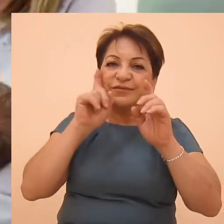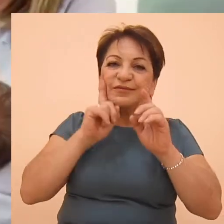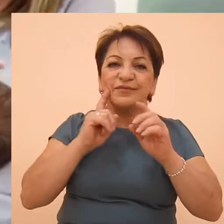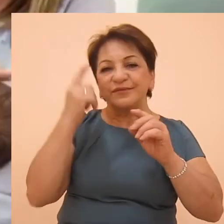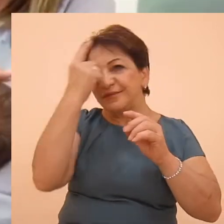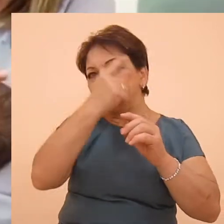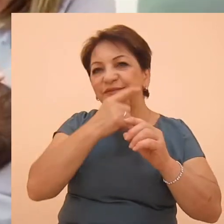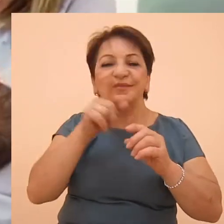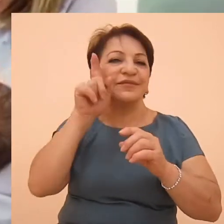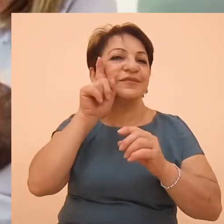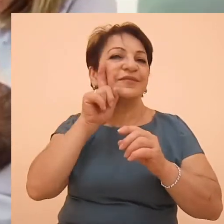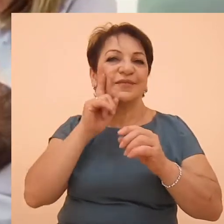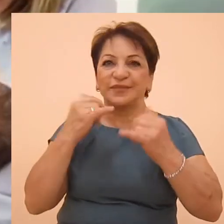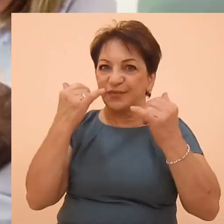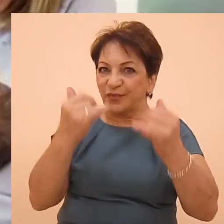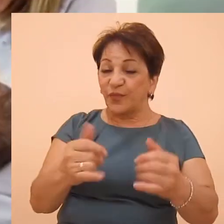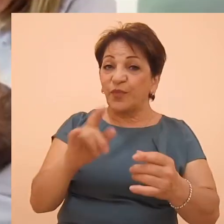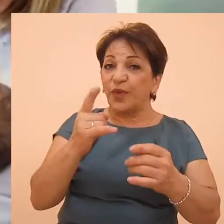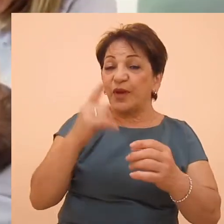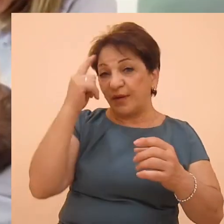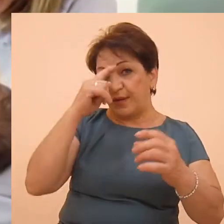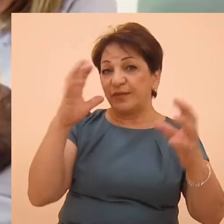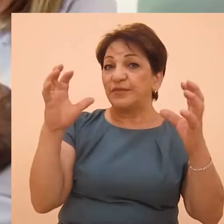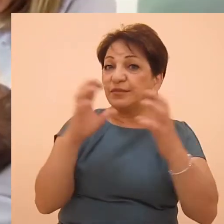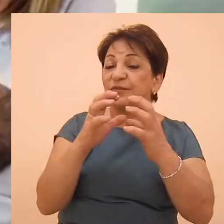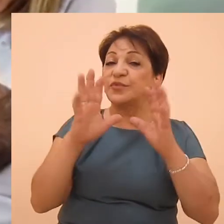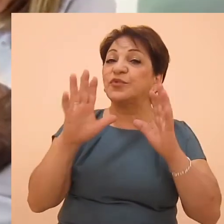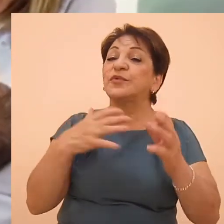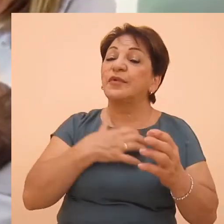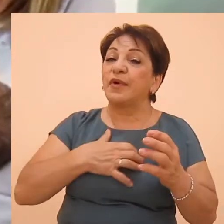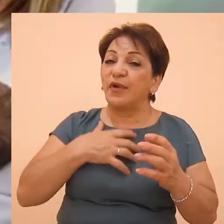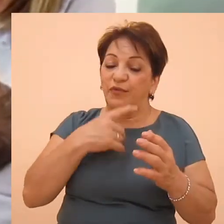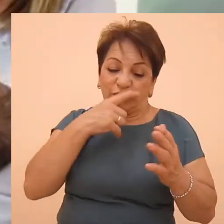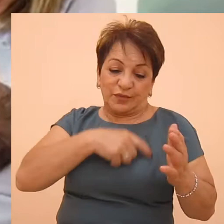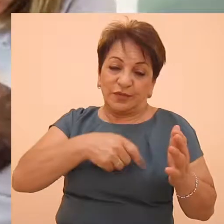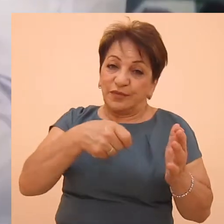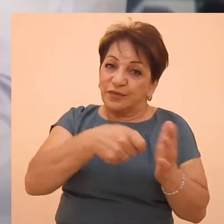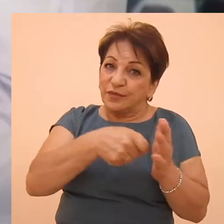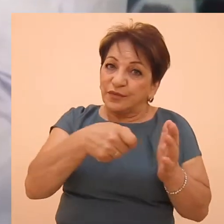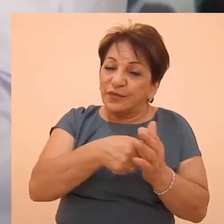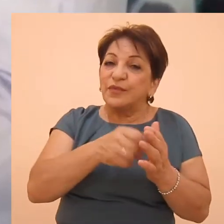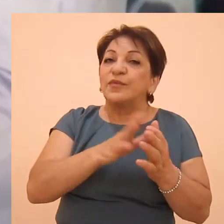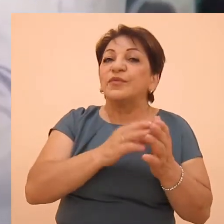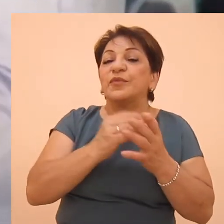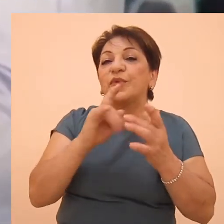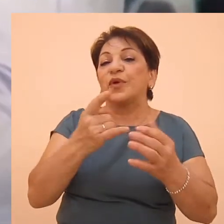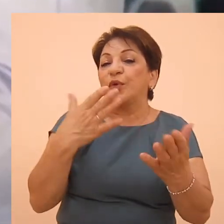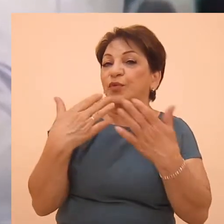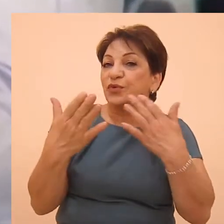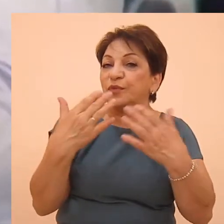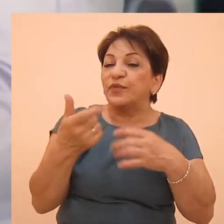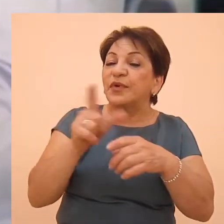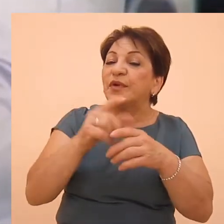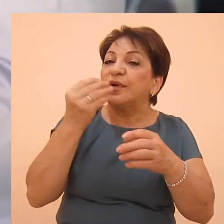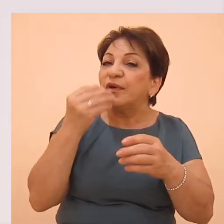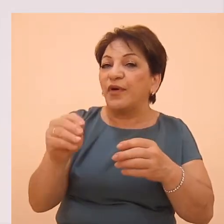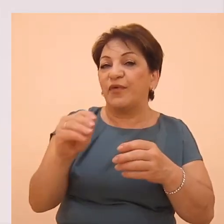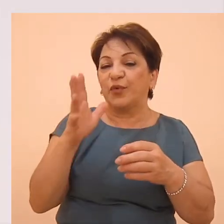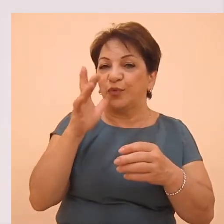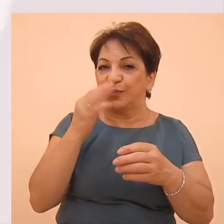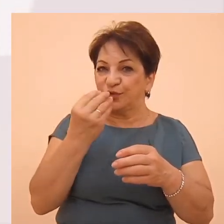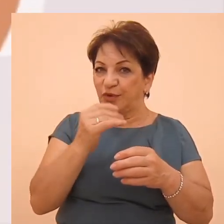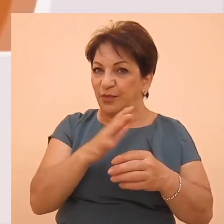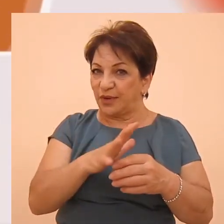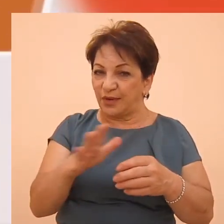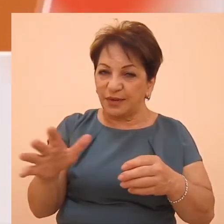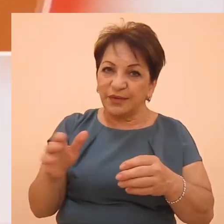հաճույք արտահայտելով։ Երեխաները դեմ առ դեմ շփման կարիք ունեն։ Կրծքով կերակրելու պահը երեխայի հետ շփվելու լավագույն ժամանակն է։